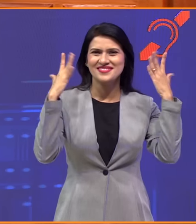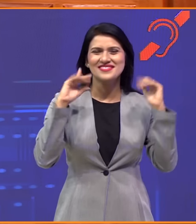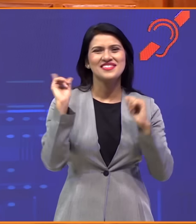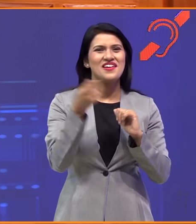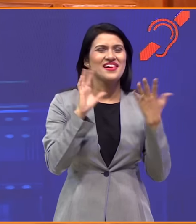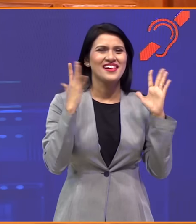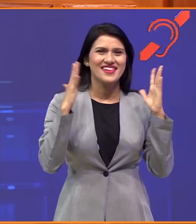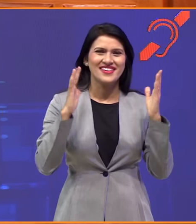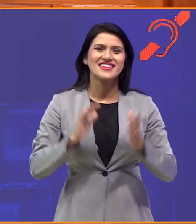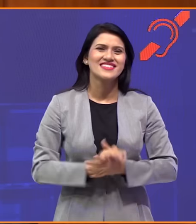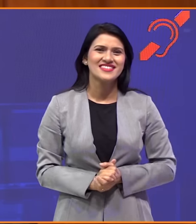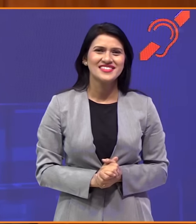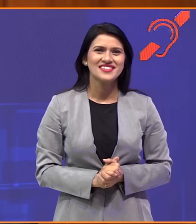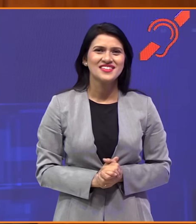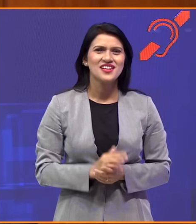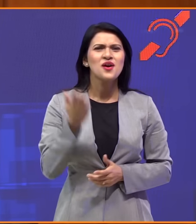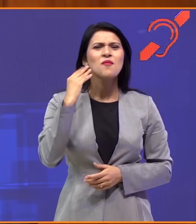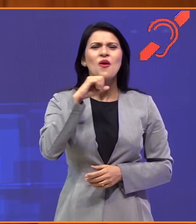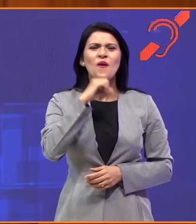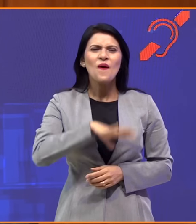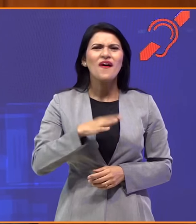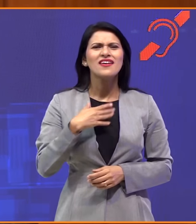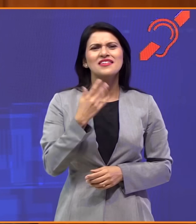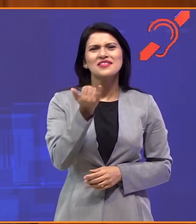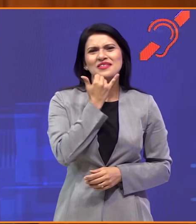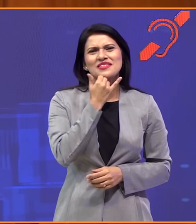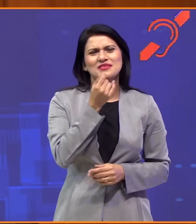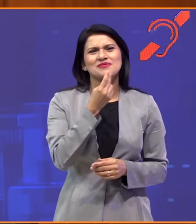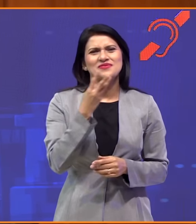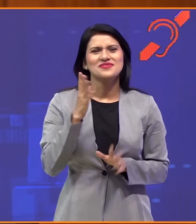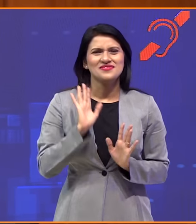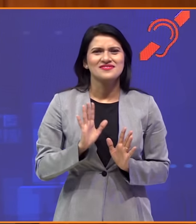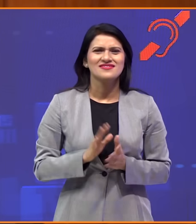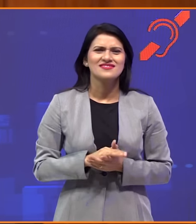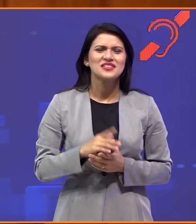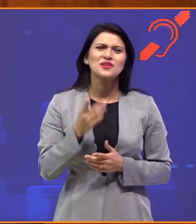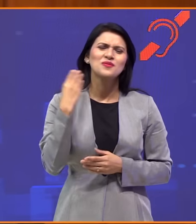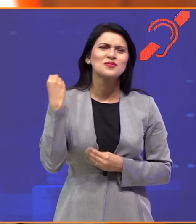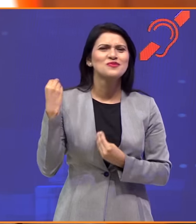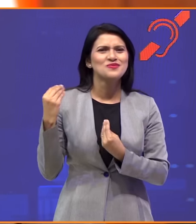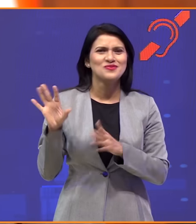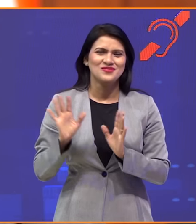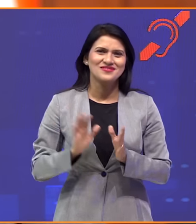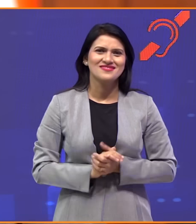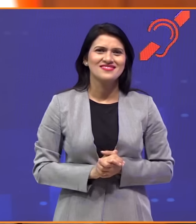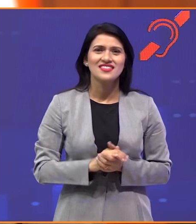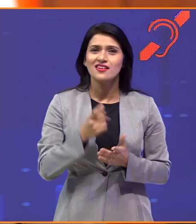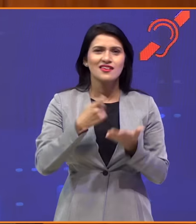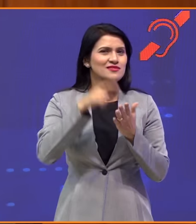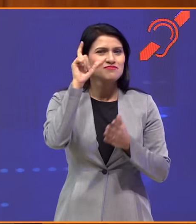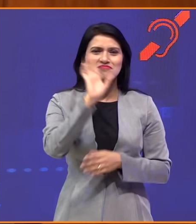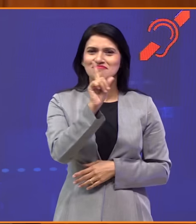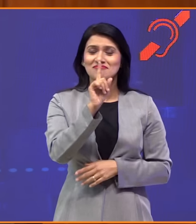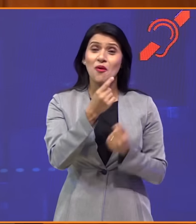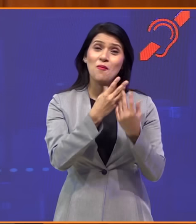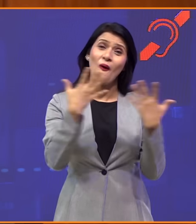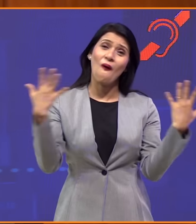हैं ये सब जवानी की कुछ गलतियां है तो उनके बारे में क्या बात करें बहुत है